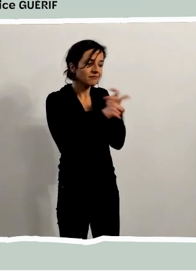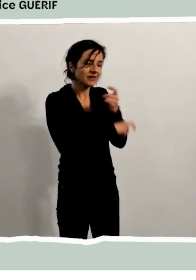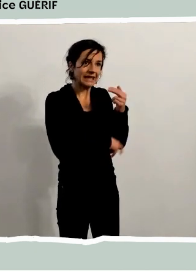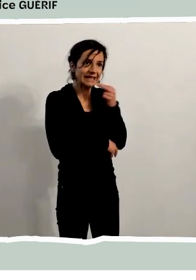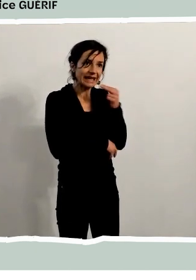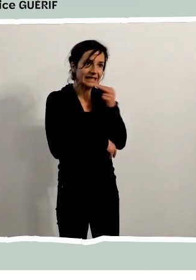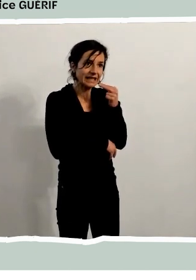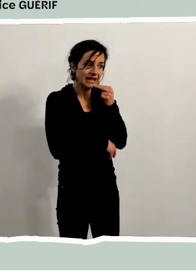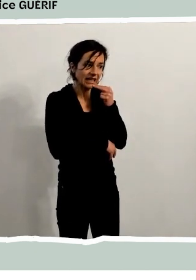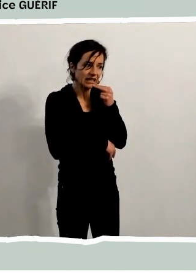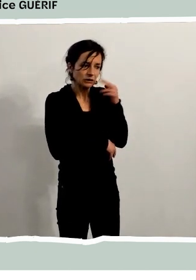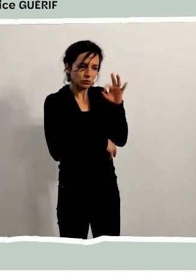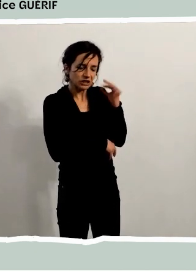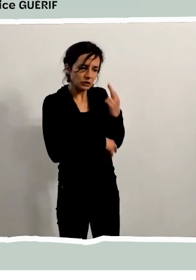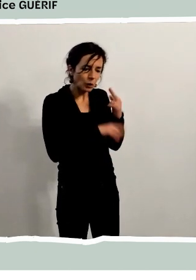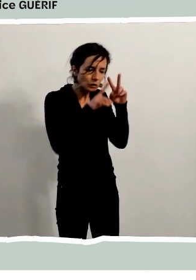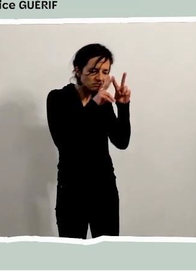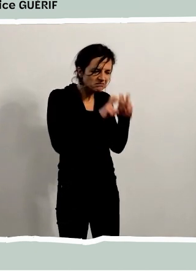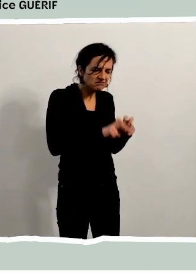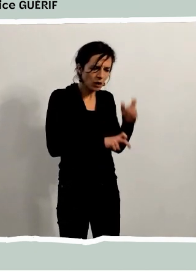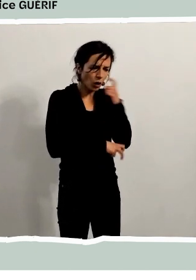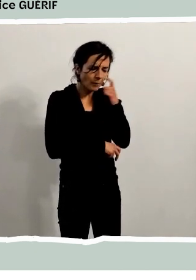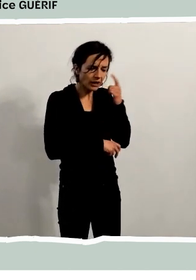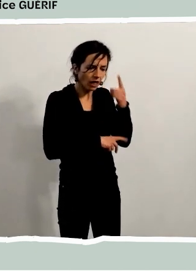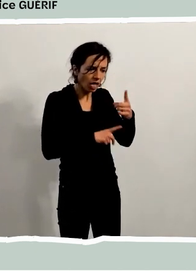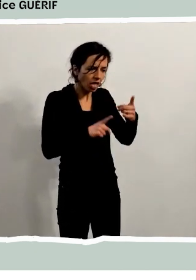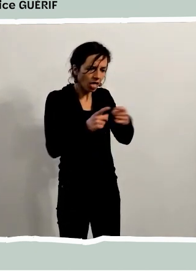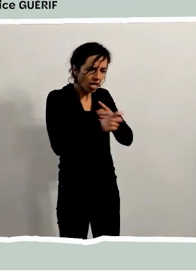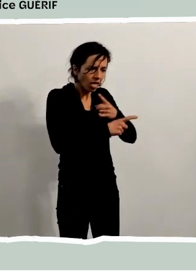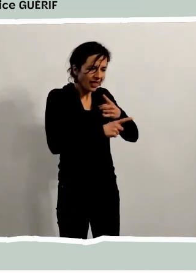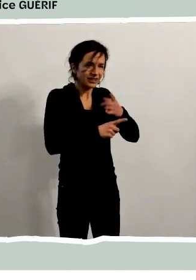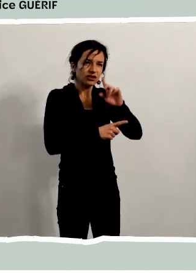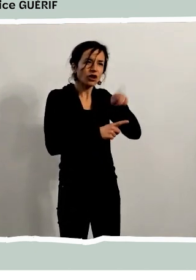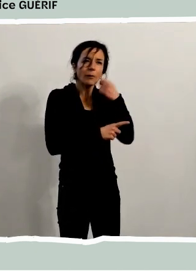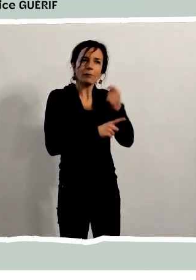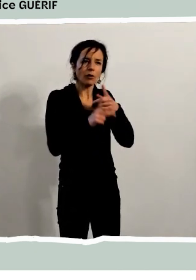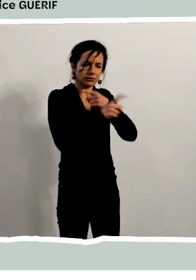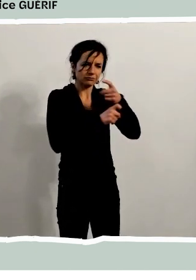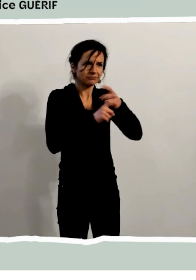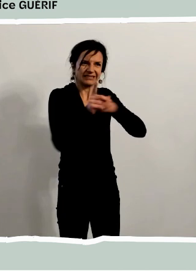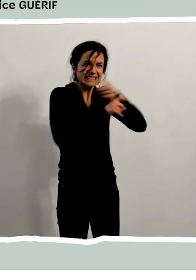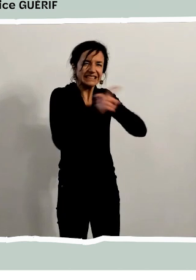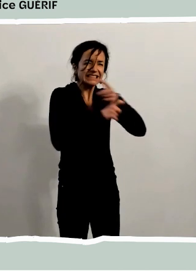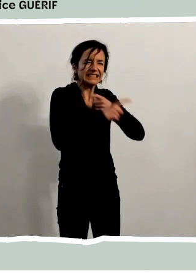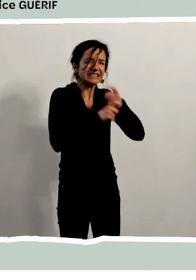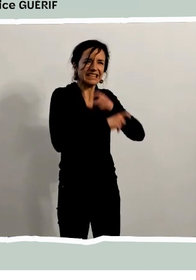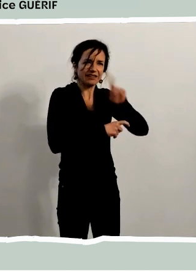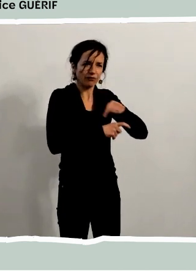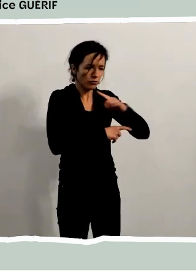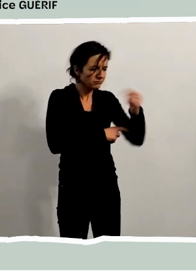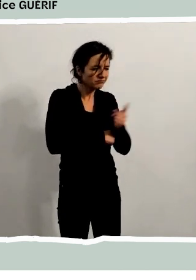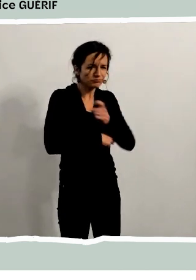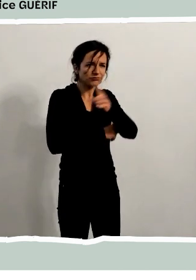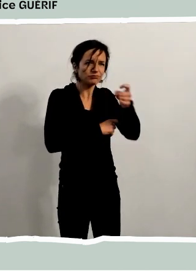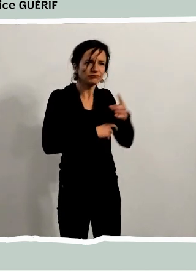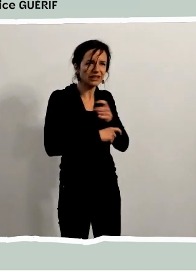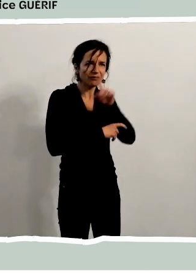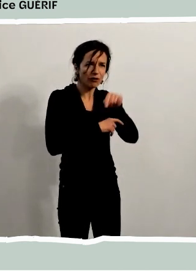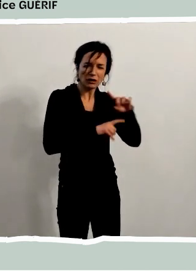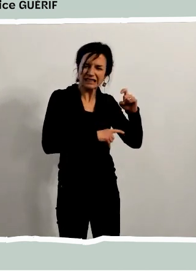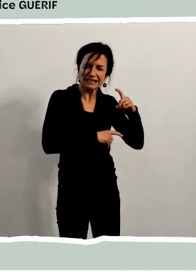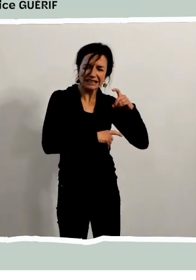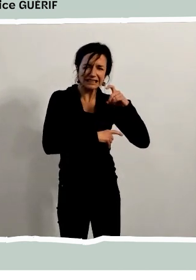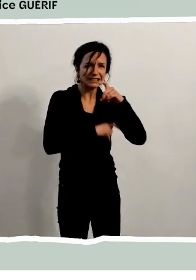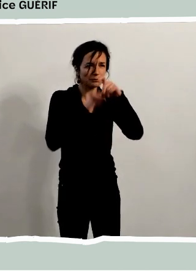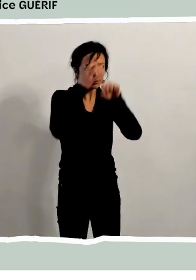produisez, eh bien, en termes de mobilité, qui est le paramètre le plus important pour les spermatozoïdes, plus vous êtes exposé, plus vous êtes du